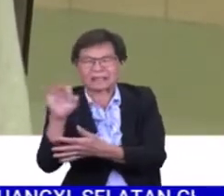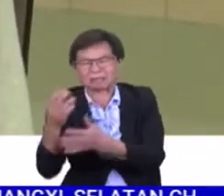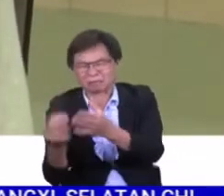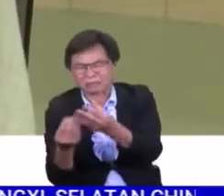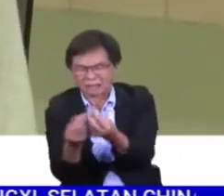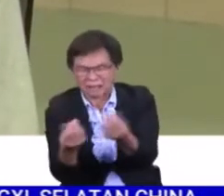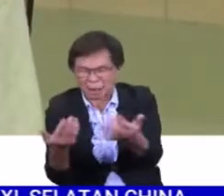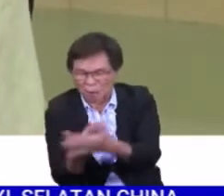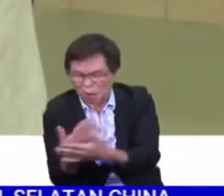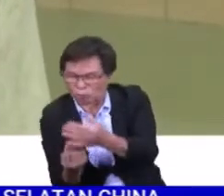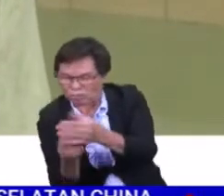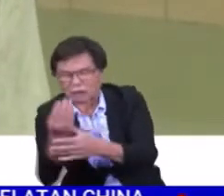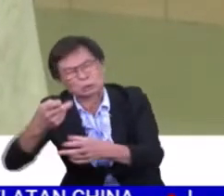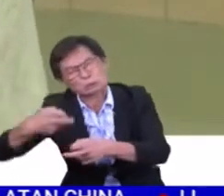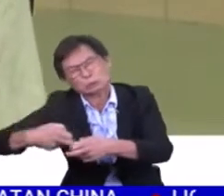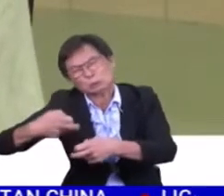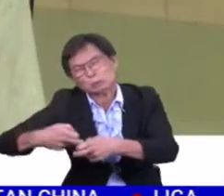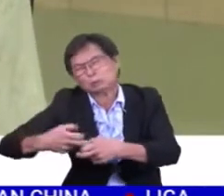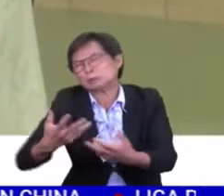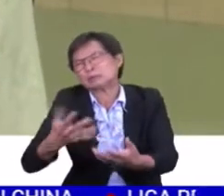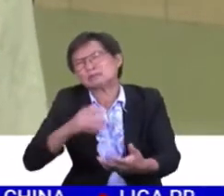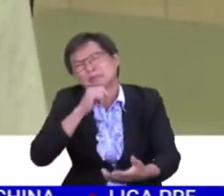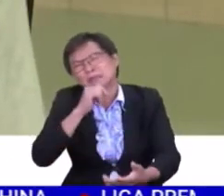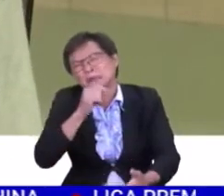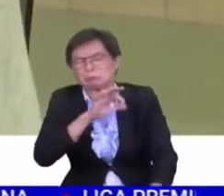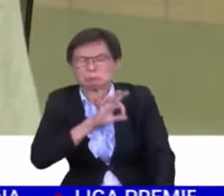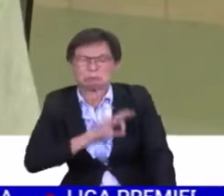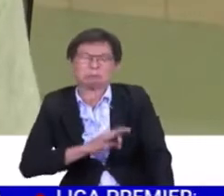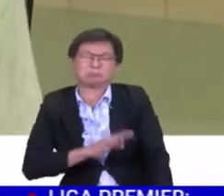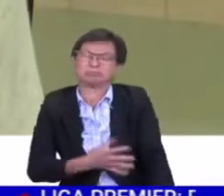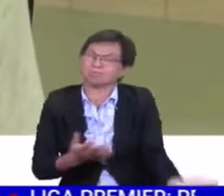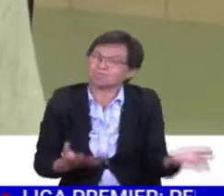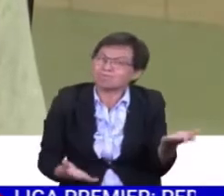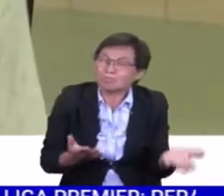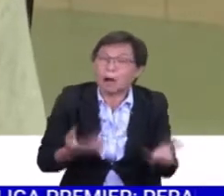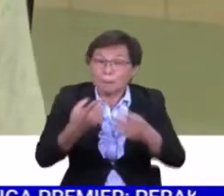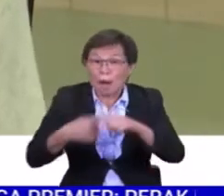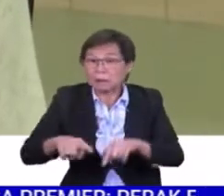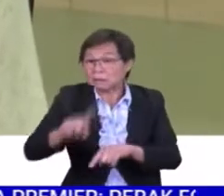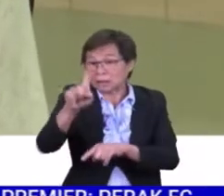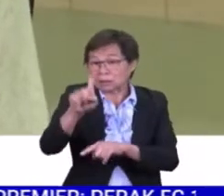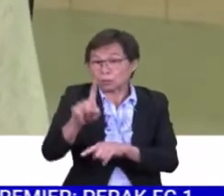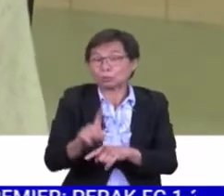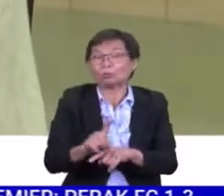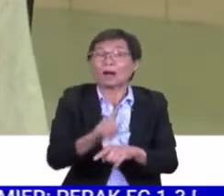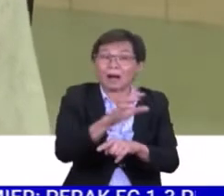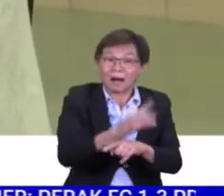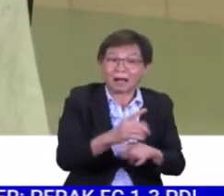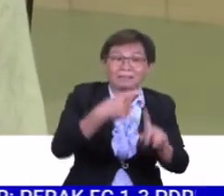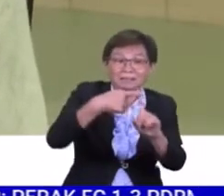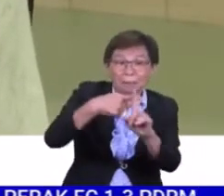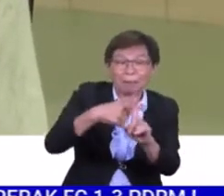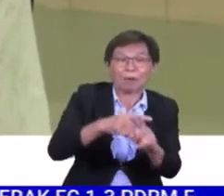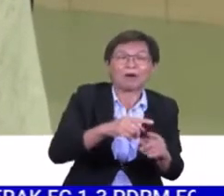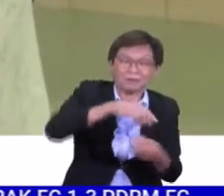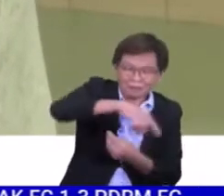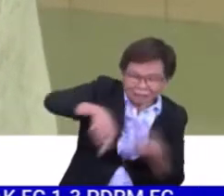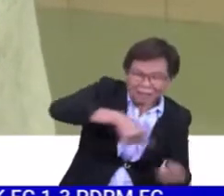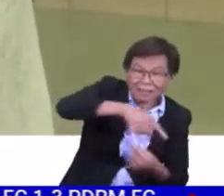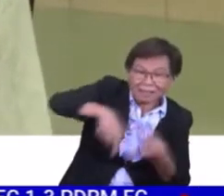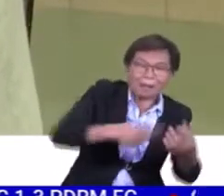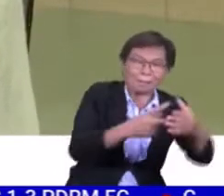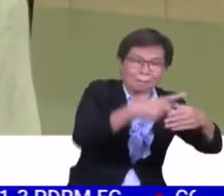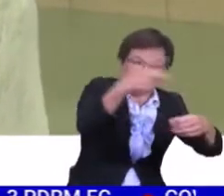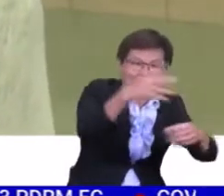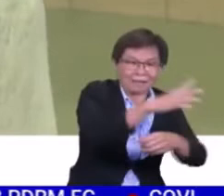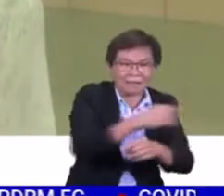sikit. Susah sikit, mungkin tidak berbaloi ya. Tapi kalau dia sebagai satu crop sampingan, crop gile-gile itu dia